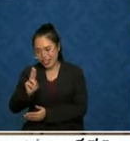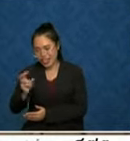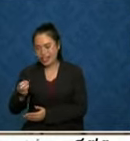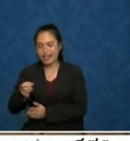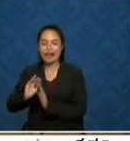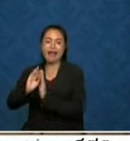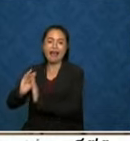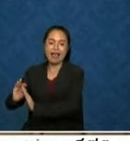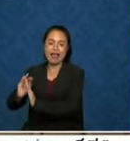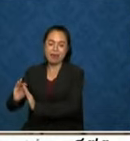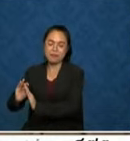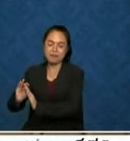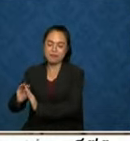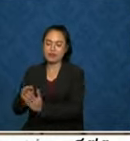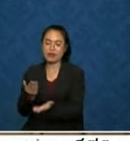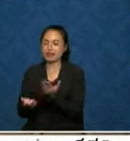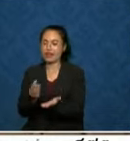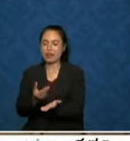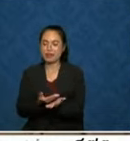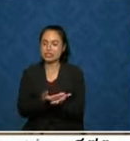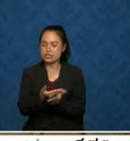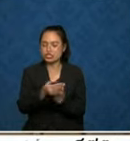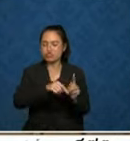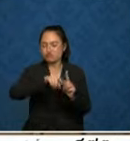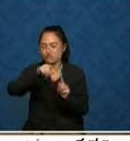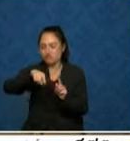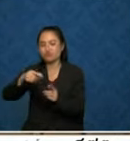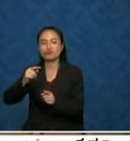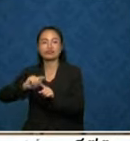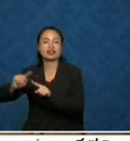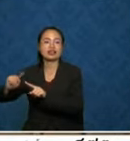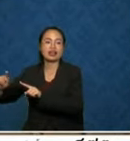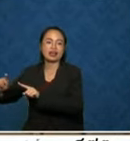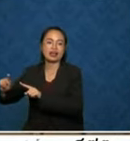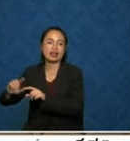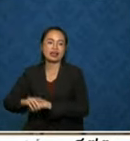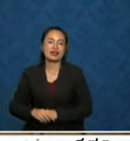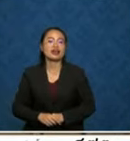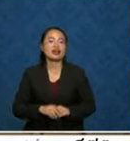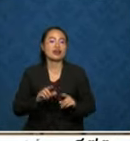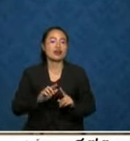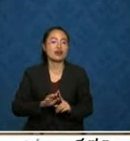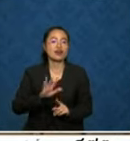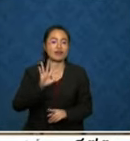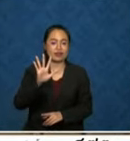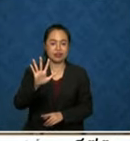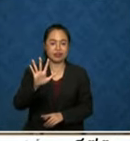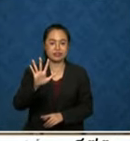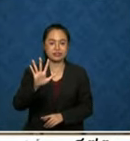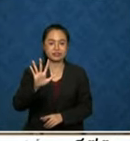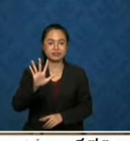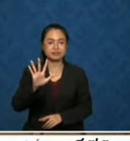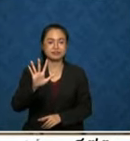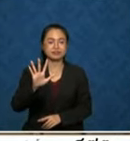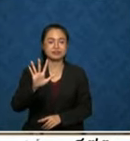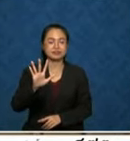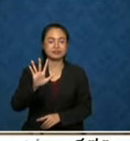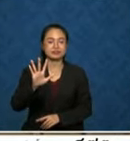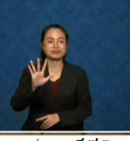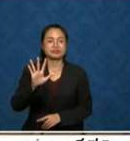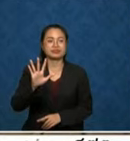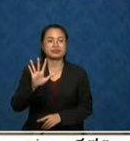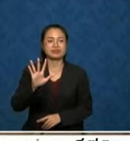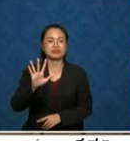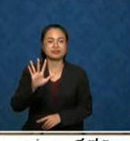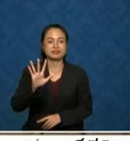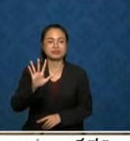ออมแล้วค่อยลงทุนนะคะหรือที่ฉันขอข้ามไปอย่างเช่นในข้อ5นะคะในข้อ5อยู่ในสไลด์7นะ